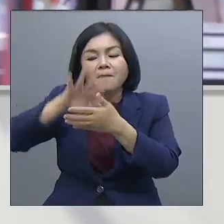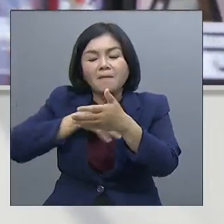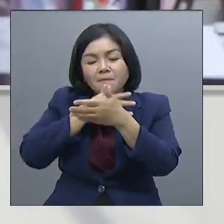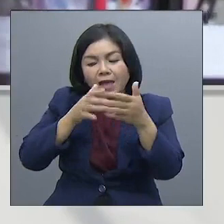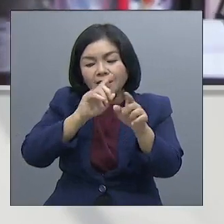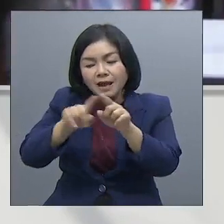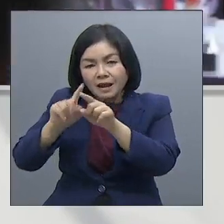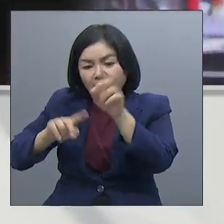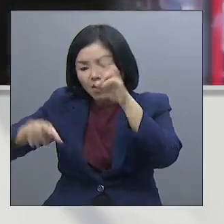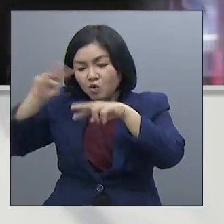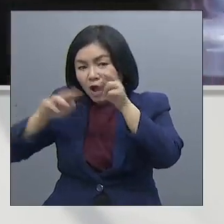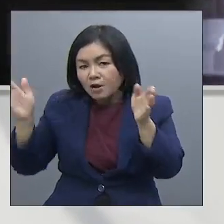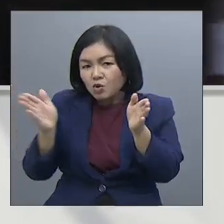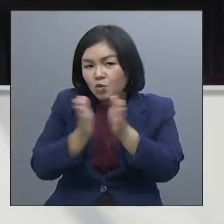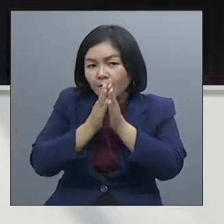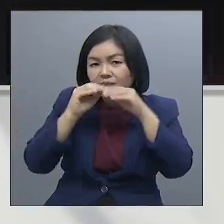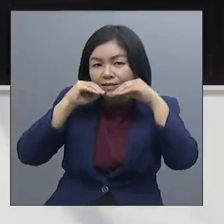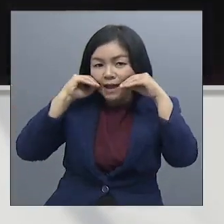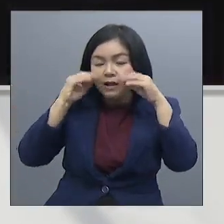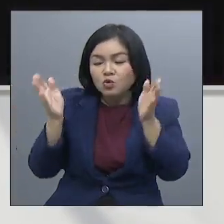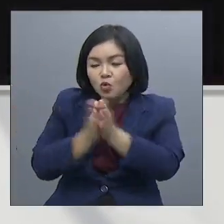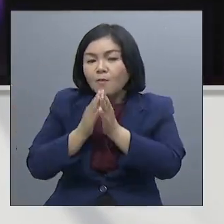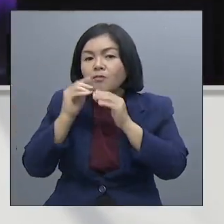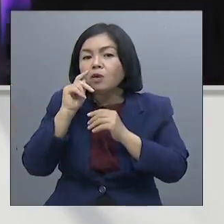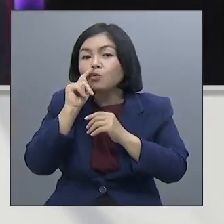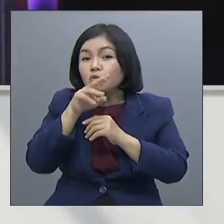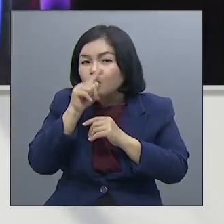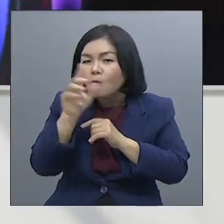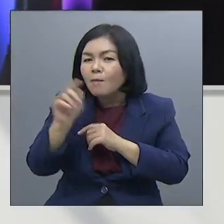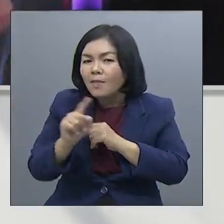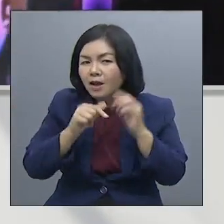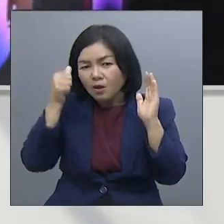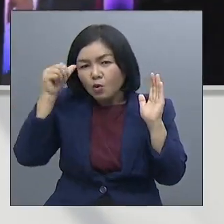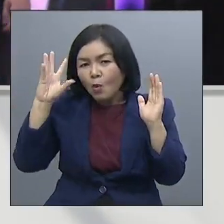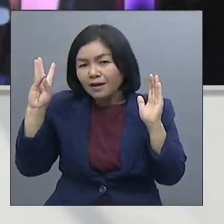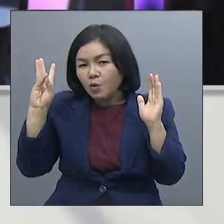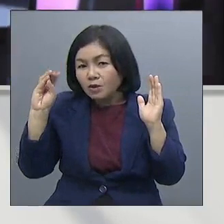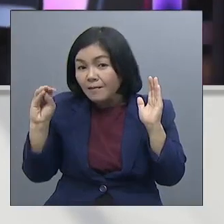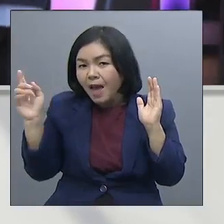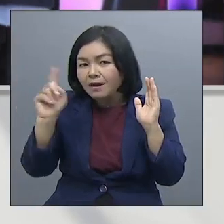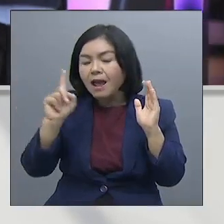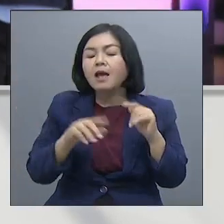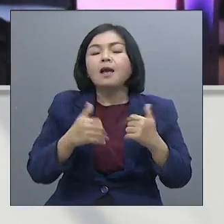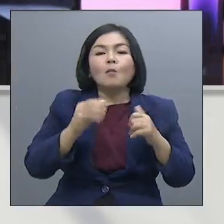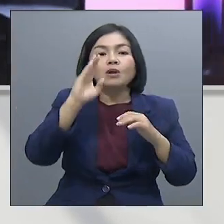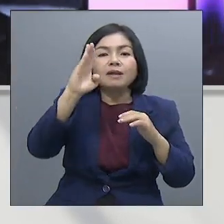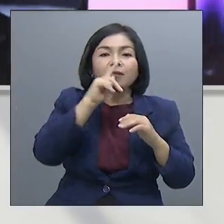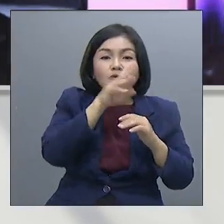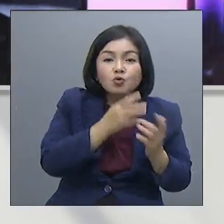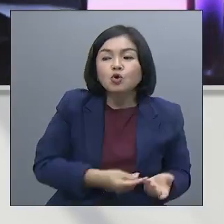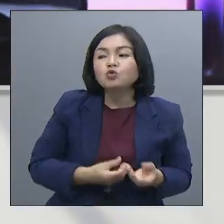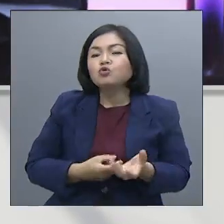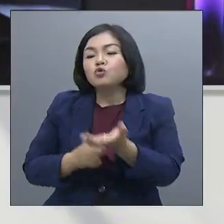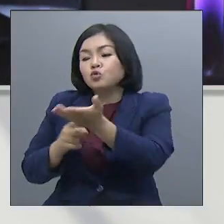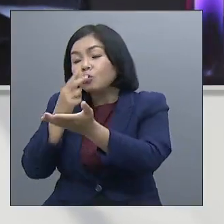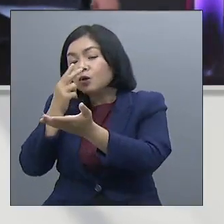ของผู้ควบรวมกิจการในช่วง60วันและผู้ควบรวมกิจการก็จะต้องนำส่งข้อมูลรายเดือนหลังการควบรวมธุรกิจ